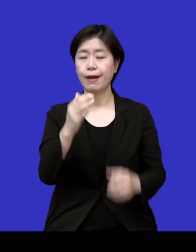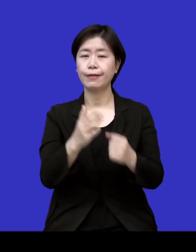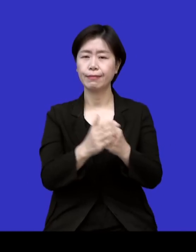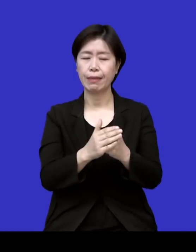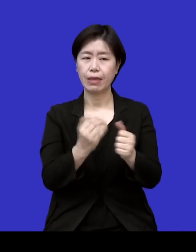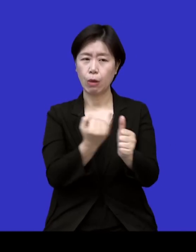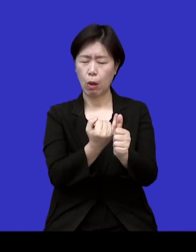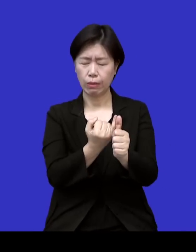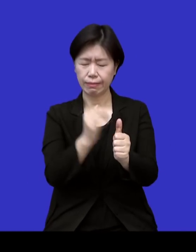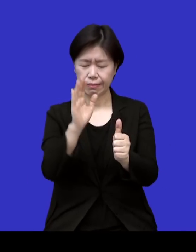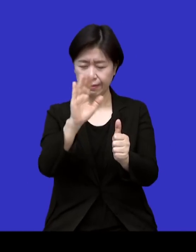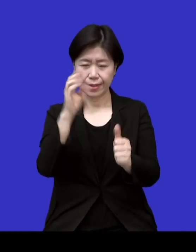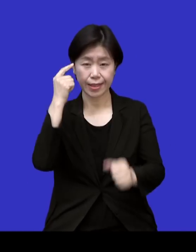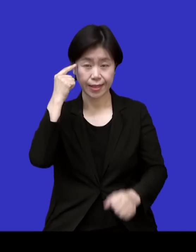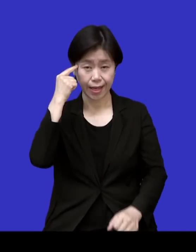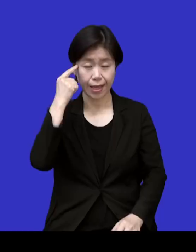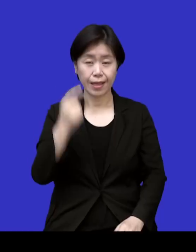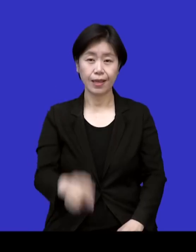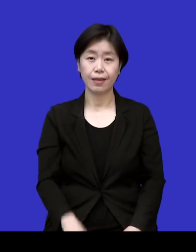그랬었는데